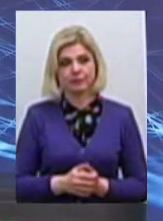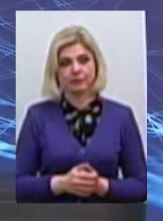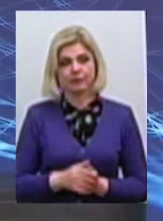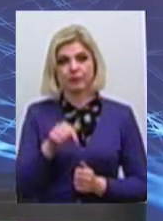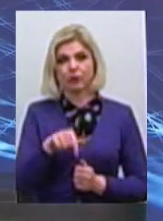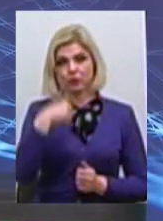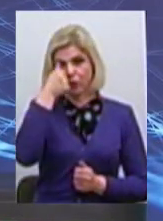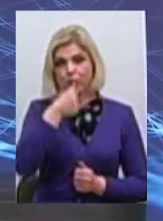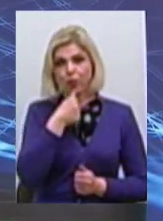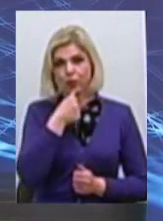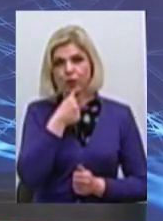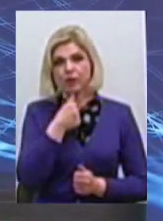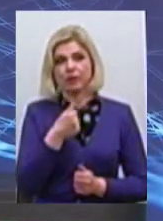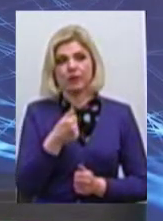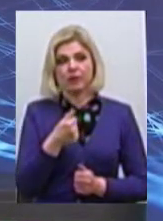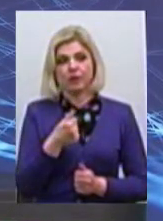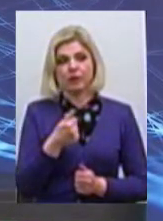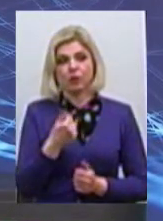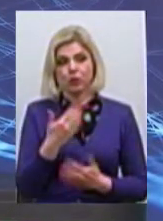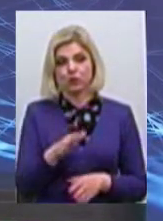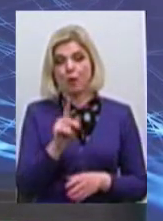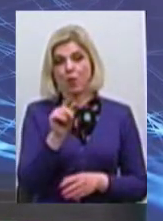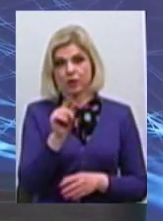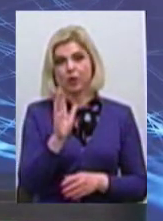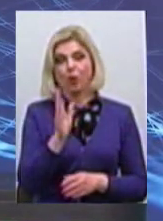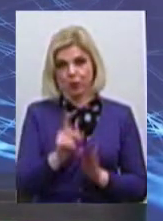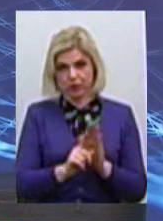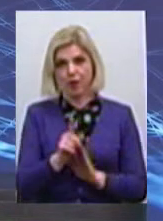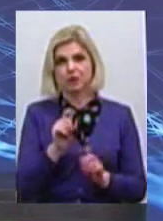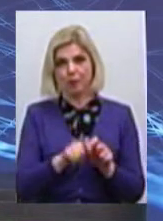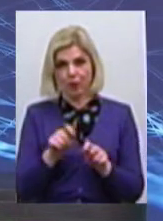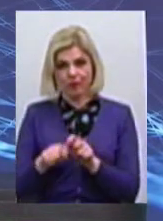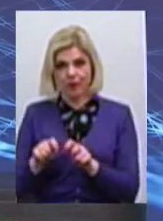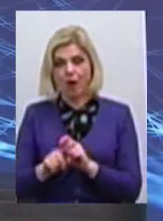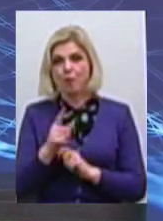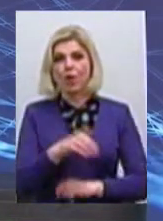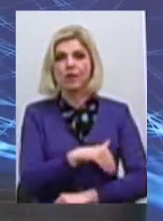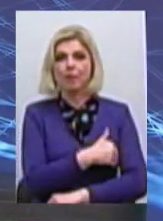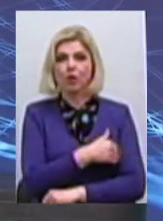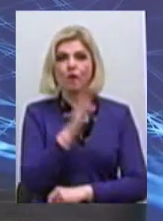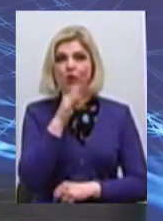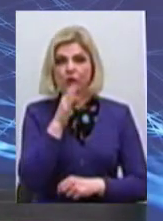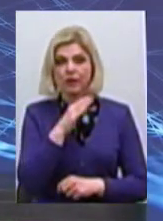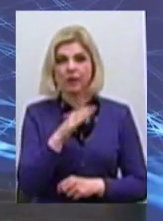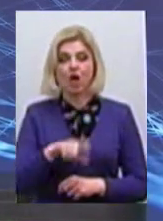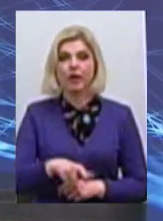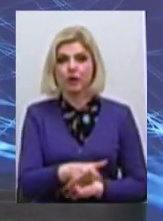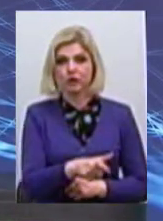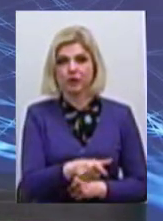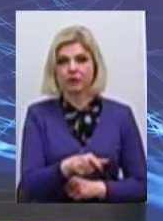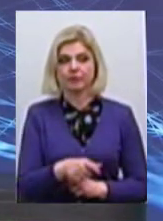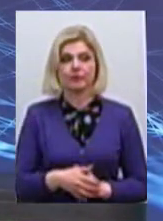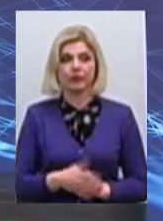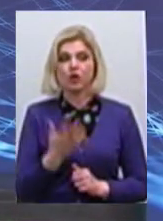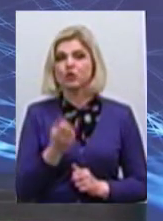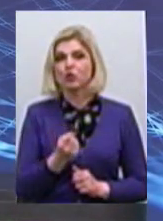Цього року ось лише з понеділка будемо перевіряти, оскільки температура води у водоймах